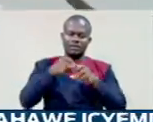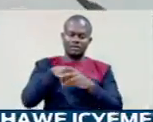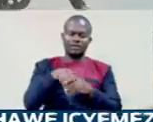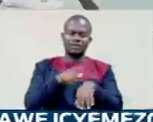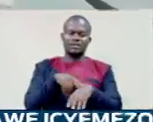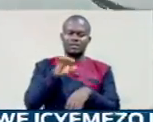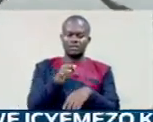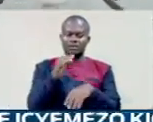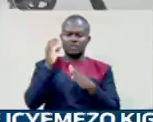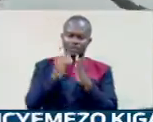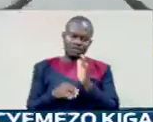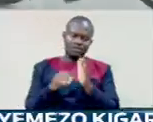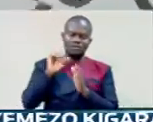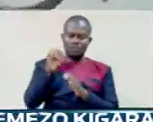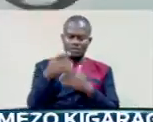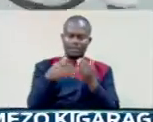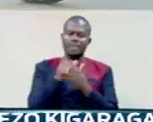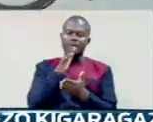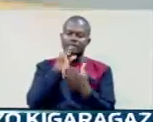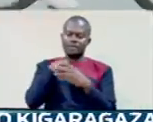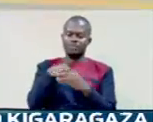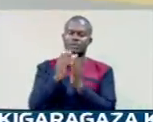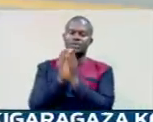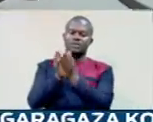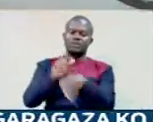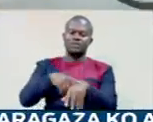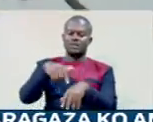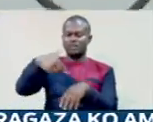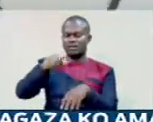isaha ya 3:30 uwa mbere akaba ategerejwe mu karere ka Rusizi ku isaha ya